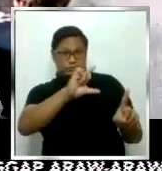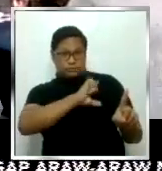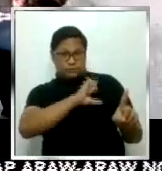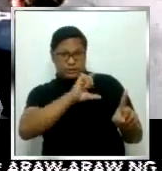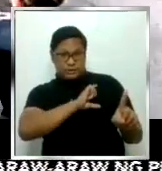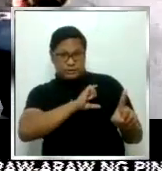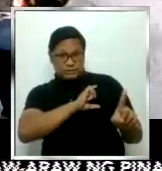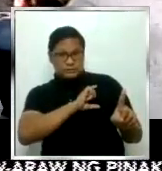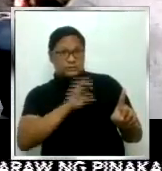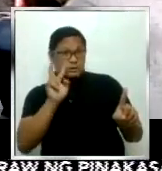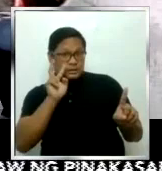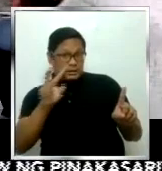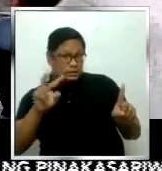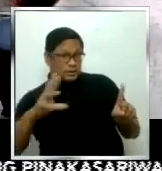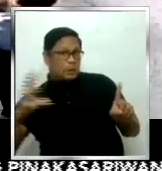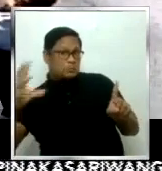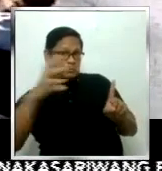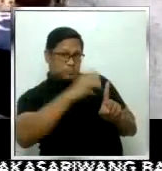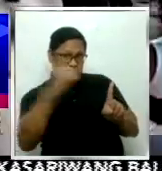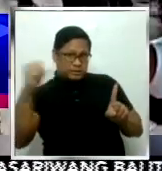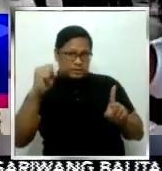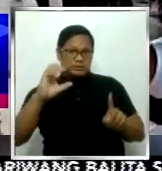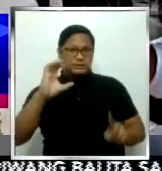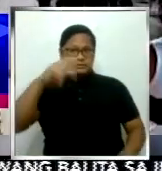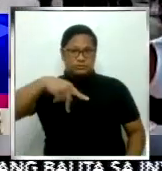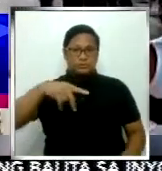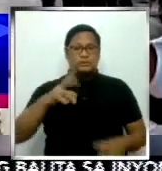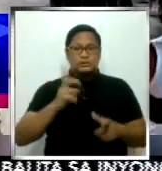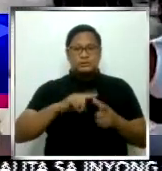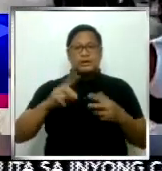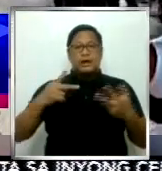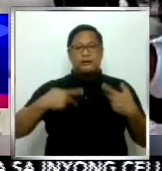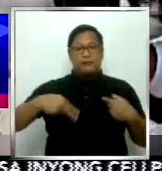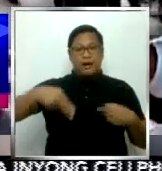cellphone. Dito na tumaas ang tensyon.